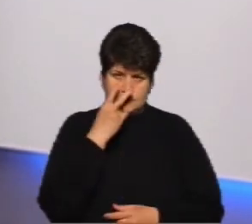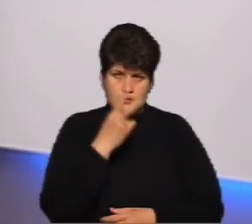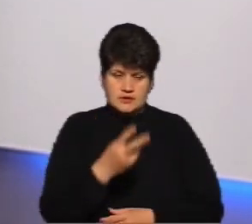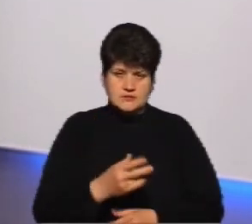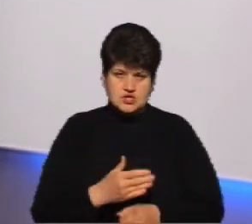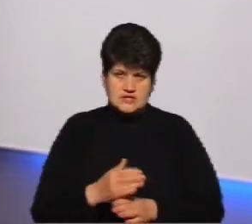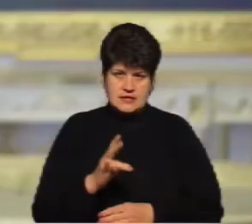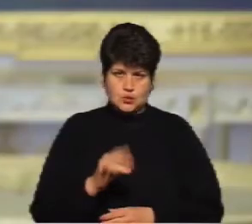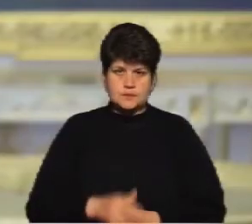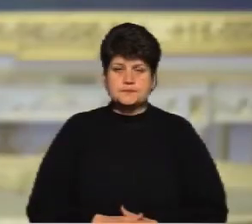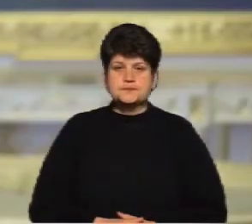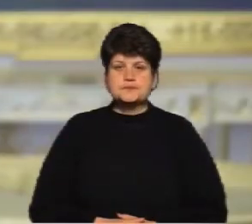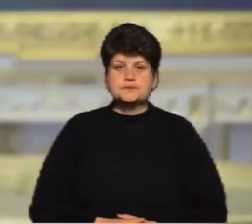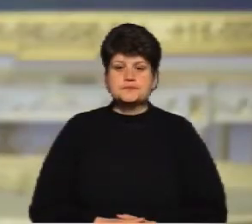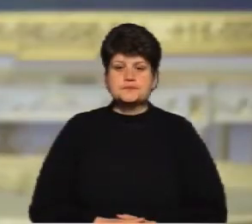матеріалу.